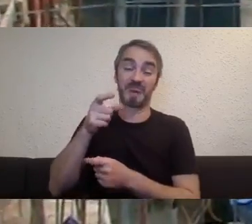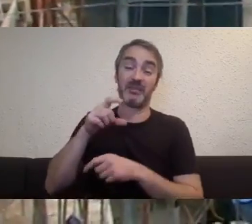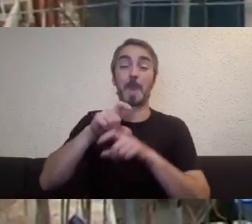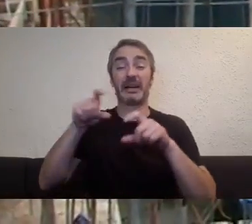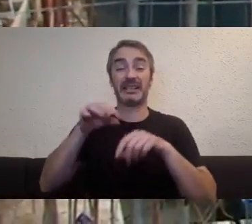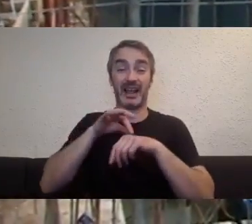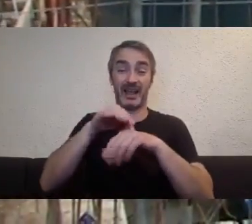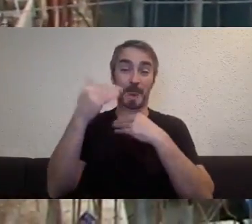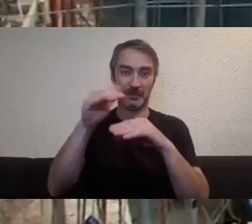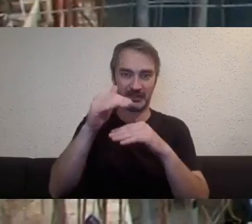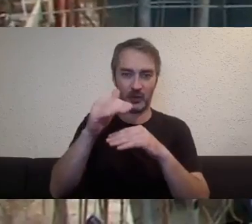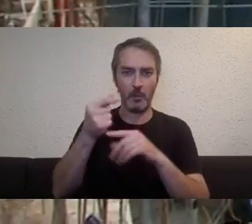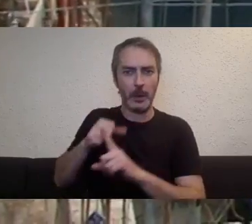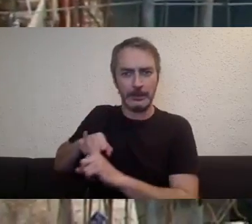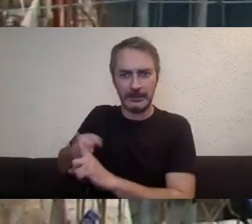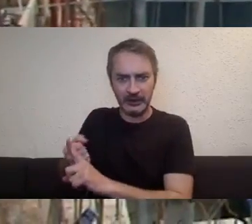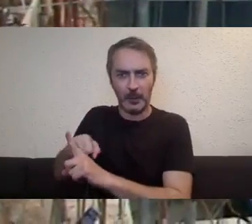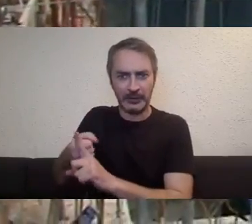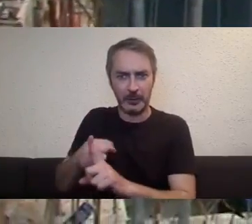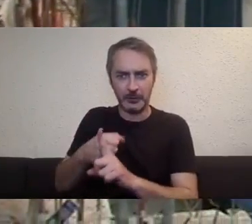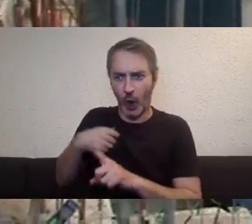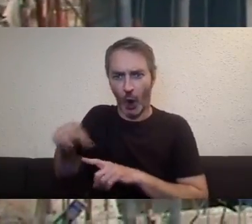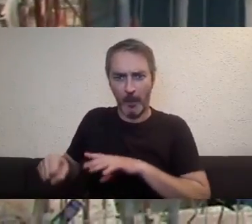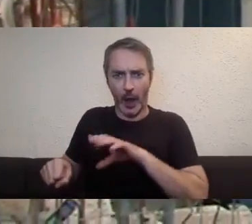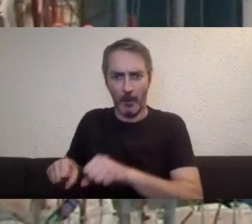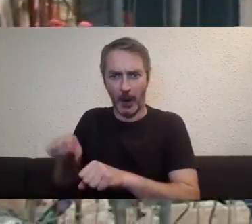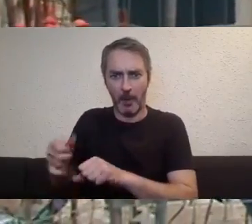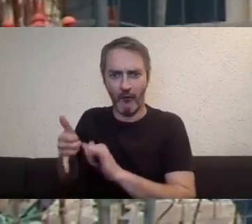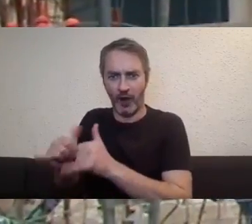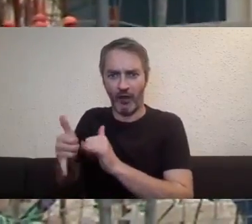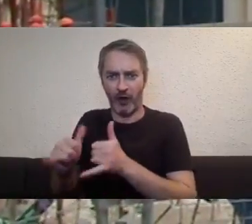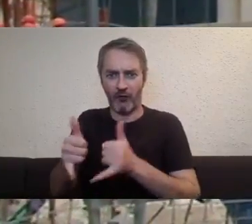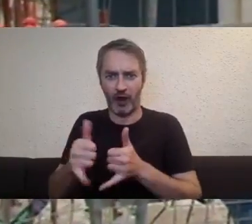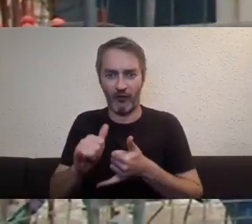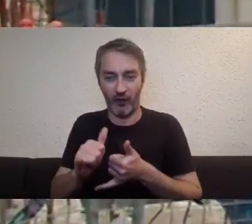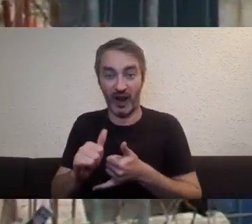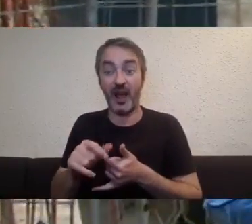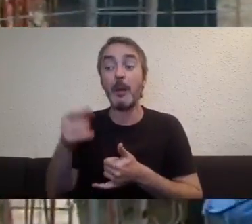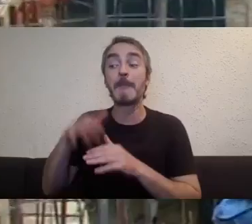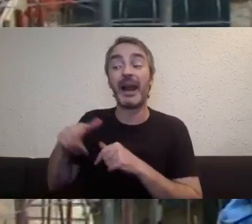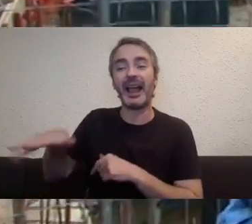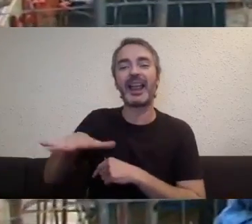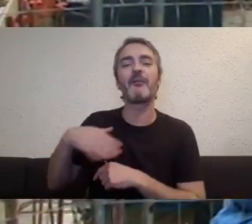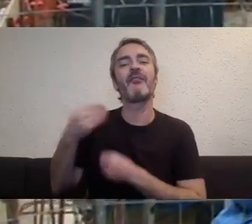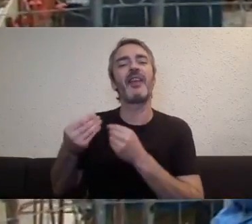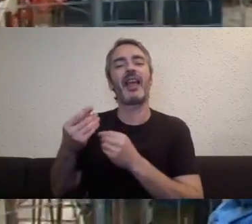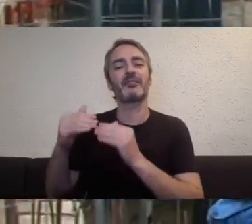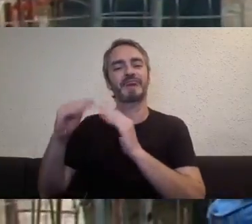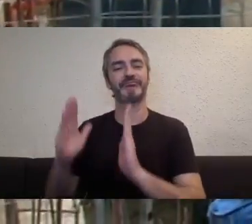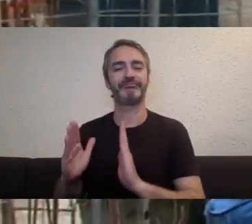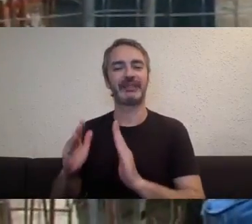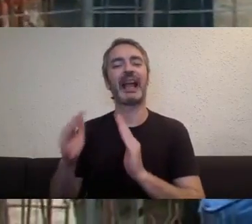de la immobiliària, que van anar comprant a poc a poc totes i cadascuna de les propietats. Aquí hi ha projectat de fer xalets